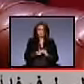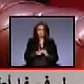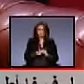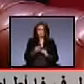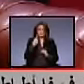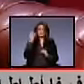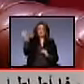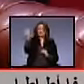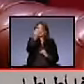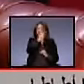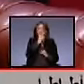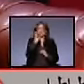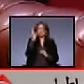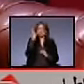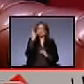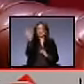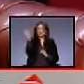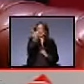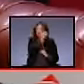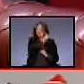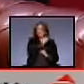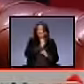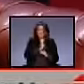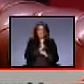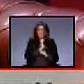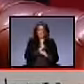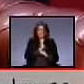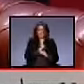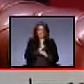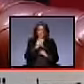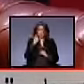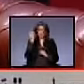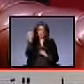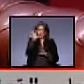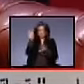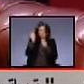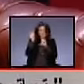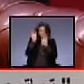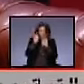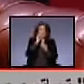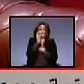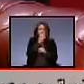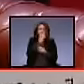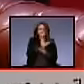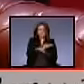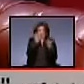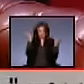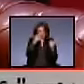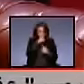الغالبية العظمى من شباب مصر. مش شرط تبقى الجريمة حصلت له، لكن فكرة انه